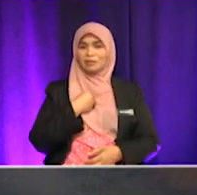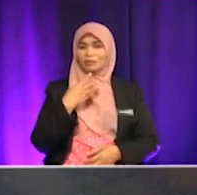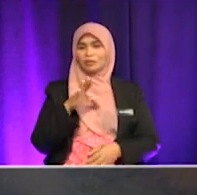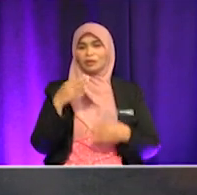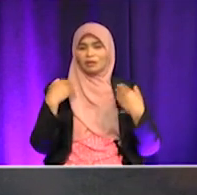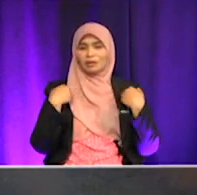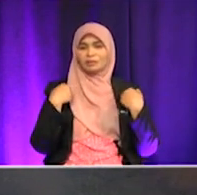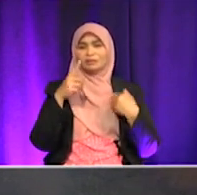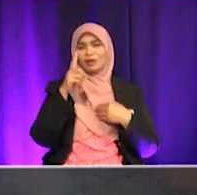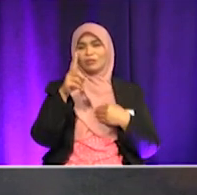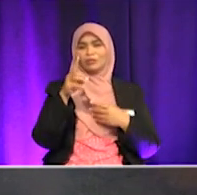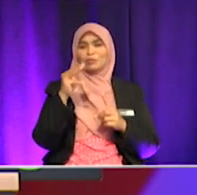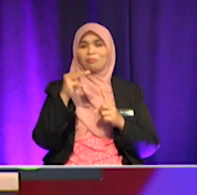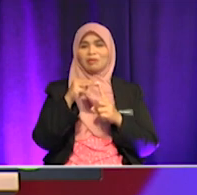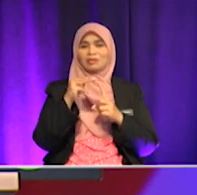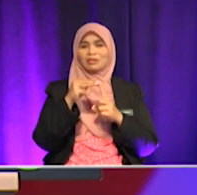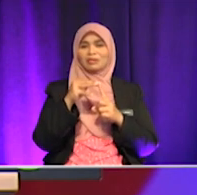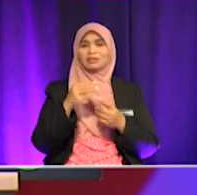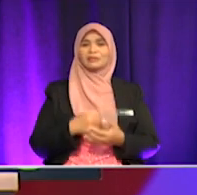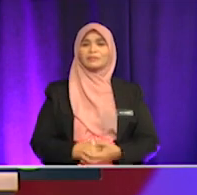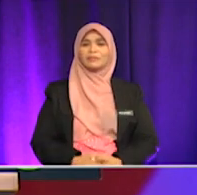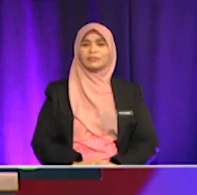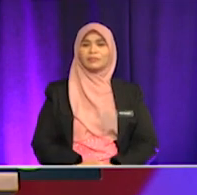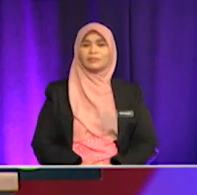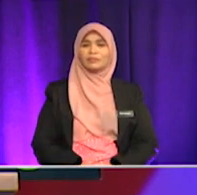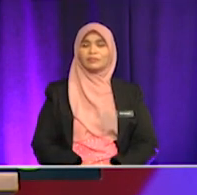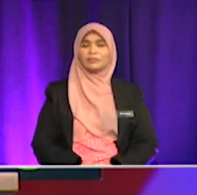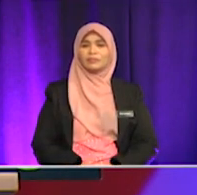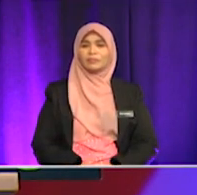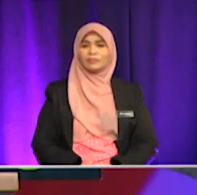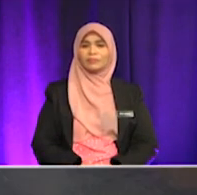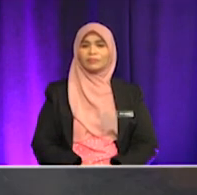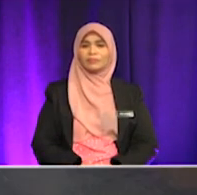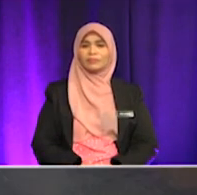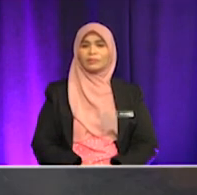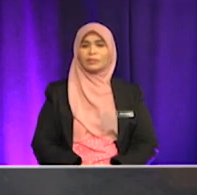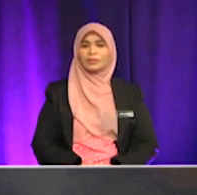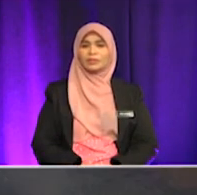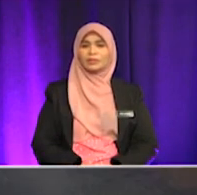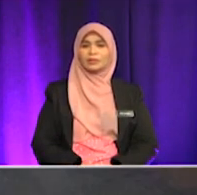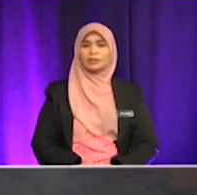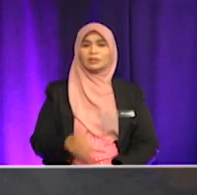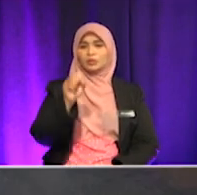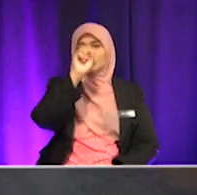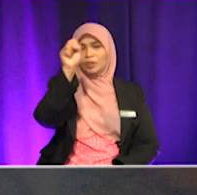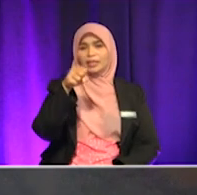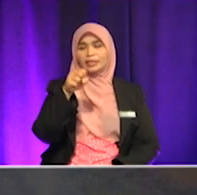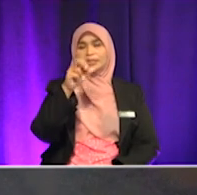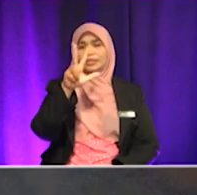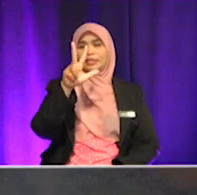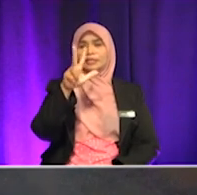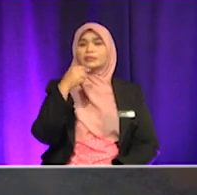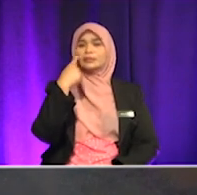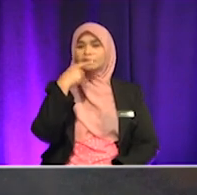mata ganjaran. Okay, dan inilah masa untuk mereka kepada... compete pula. Okey, bersaing. Betul. Silakan. Kita pergi kepada soalan yang ketiga. Siapa yang